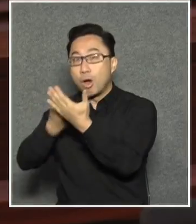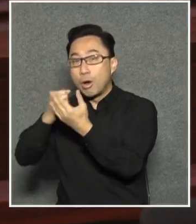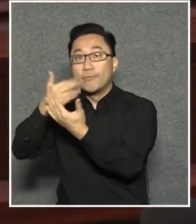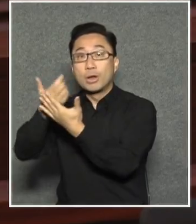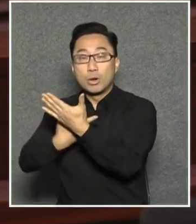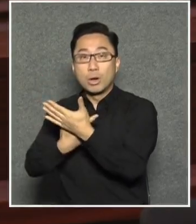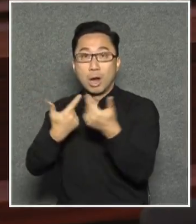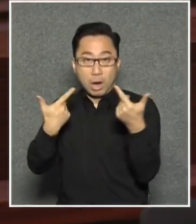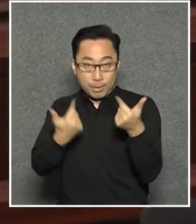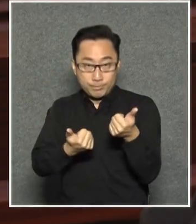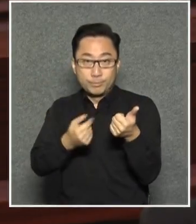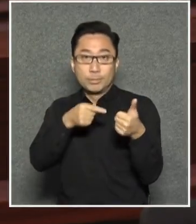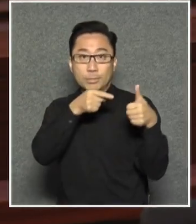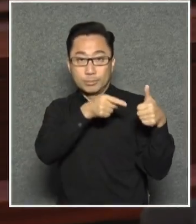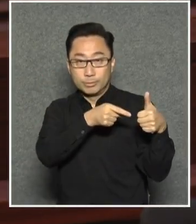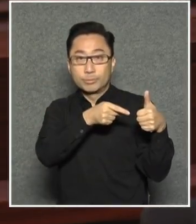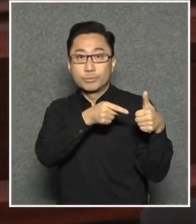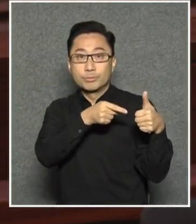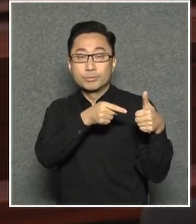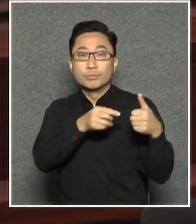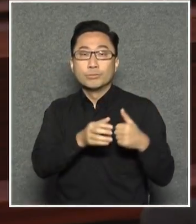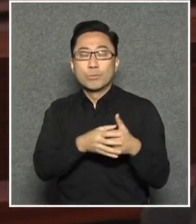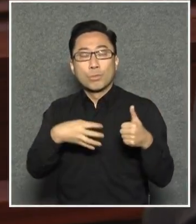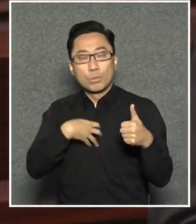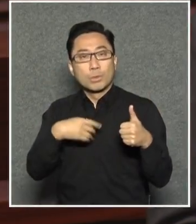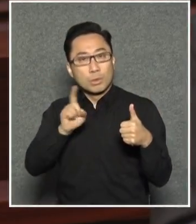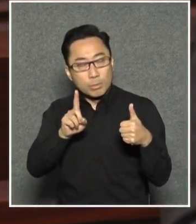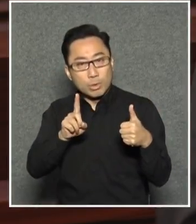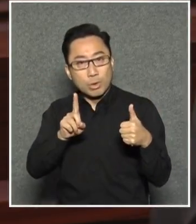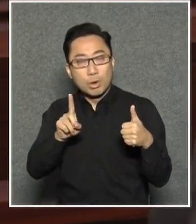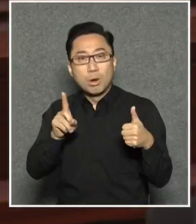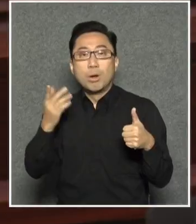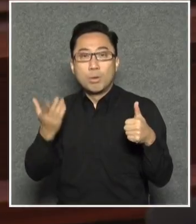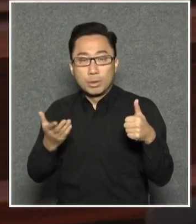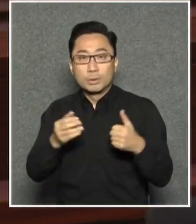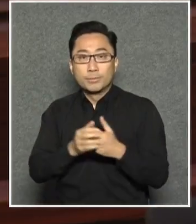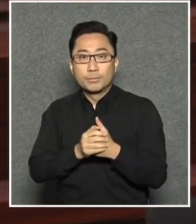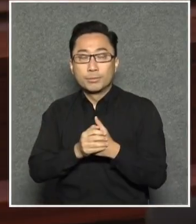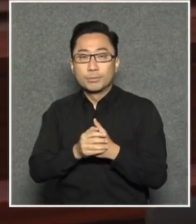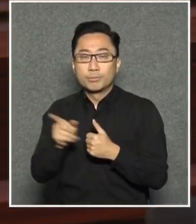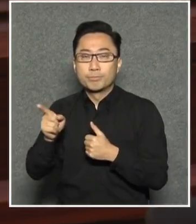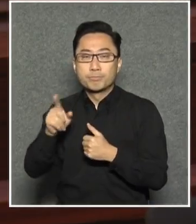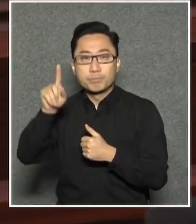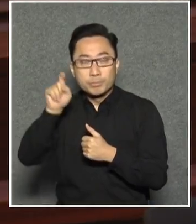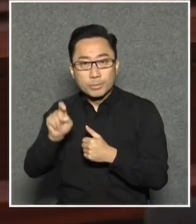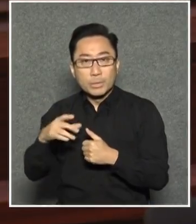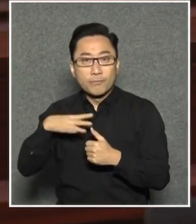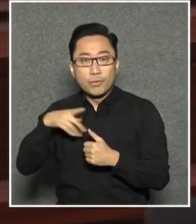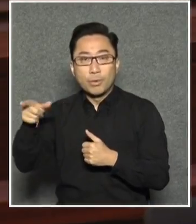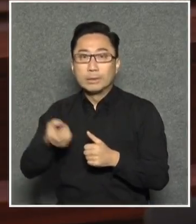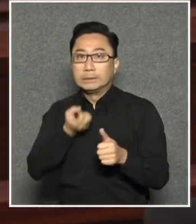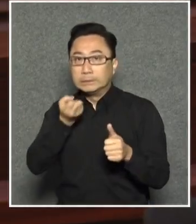之下咧，係佢哋如果覺得有需要嘅時候，可以表達一啲嘅睇法都唔定。正如頭先我所引